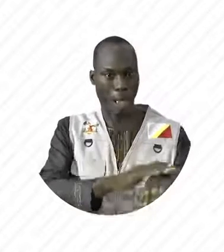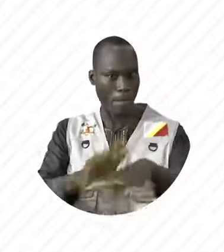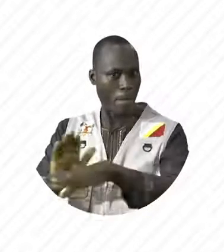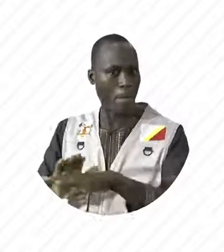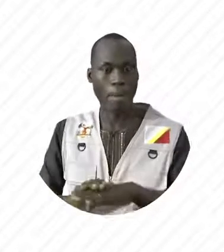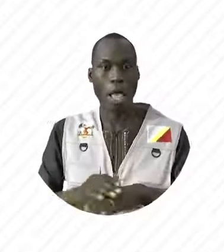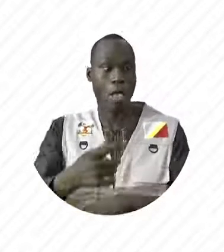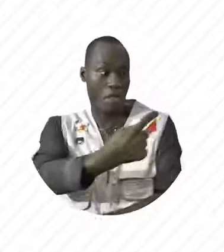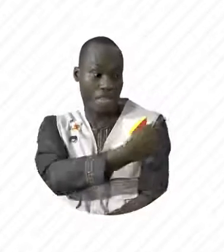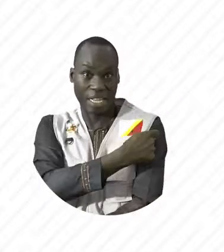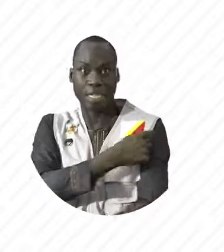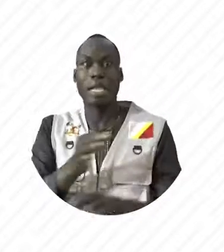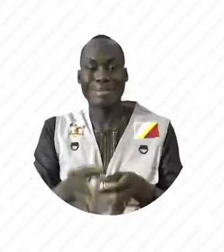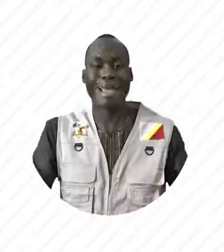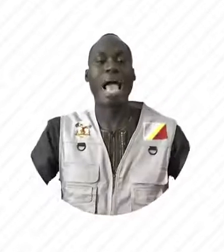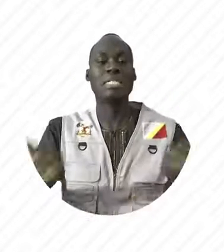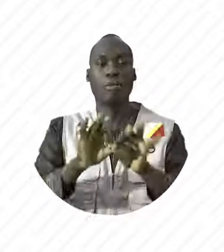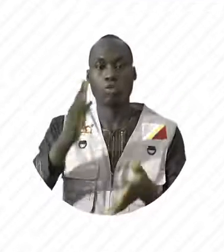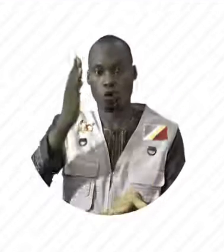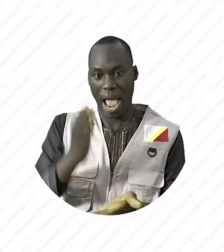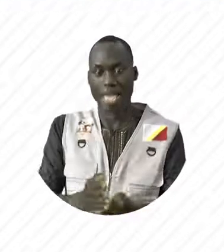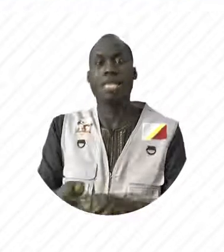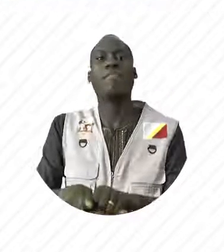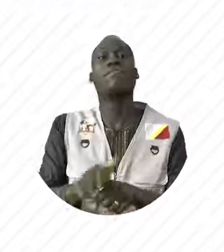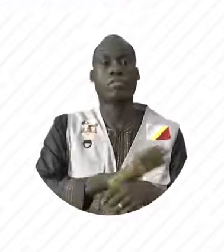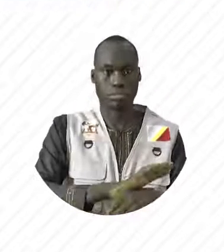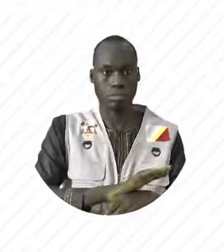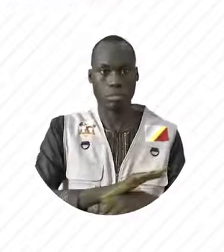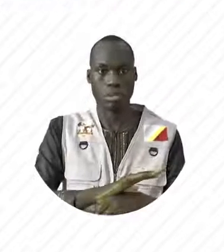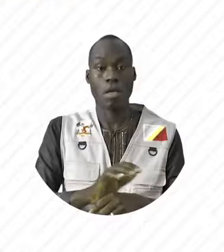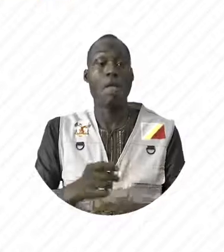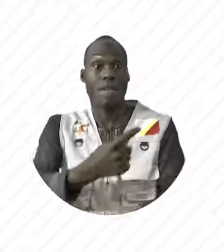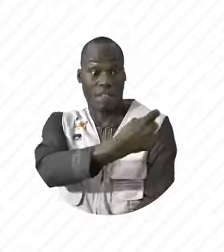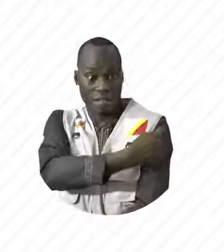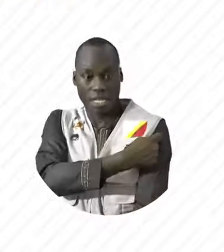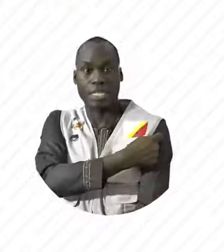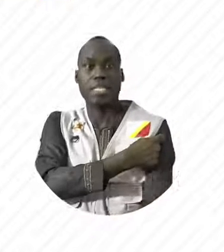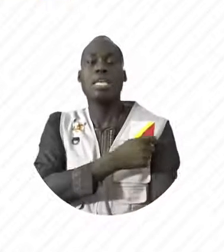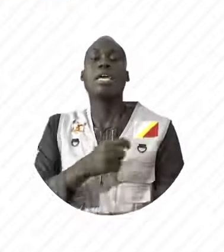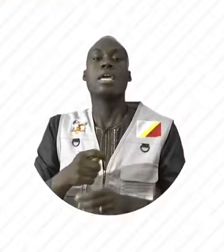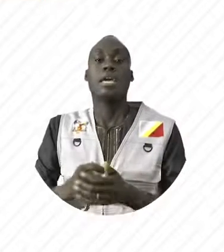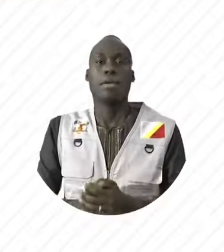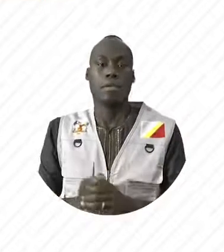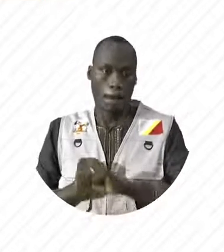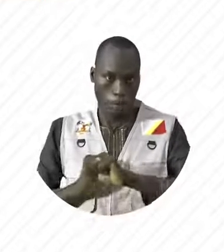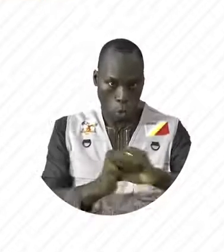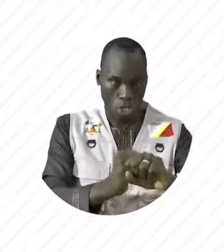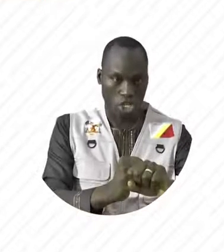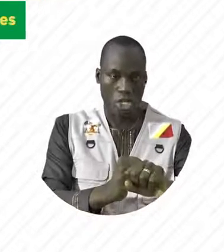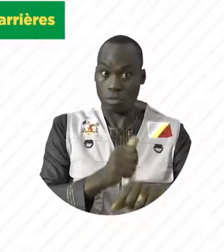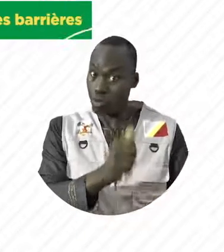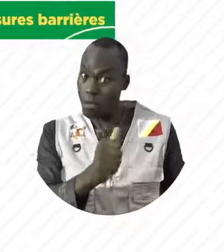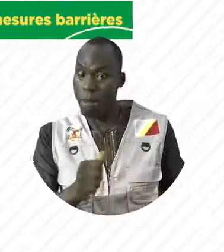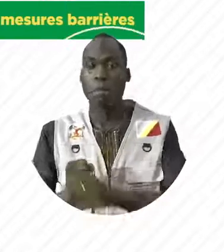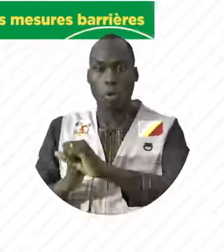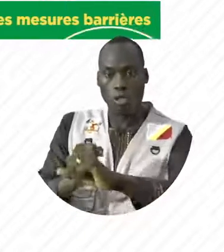pour l'éradication de cette maladie. Se faire vacciner, c'est se protéger et protéger nos familles.